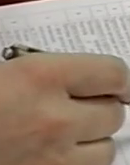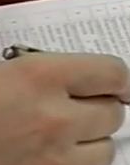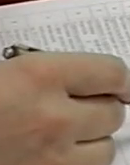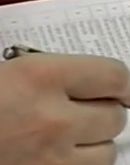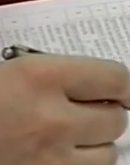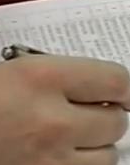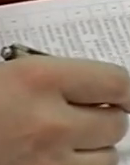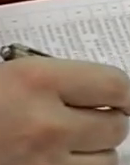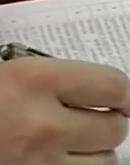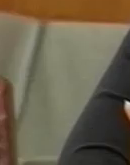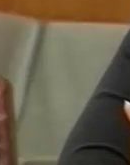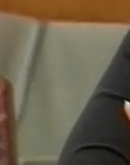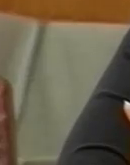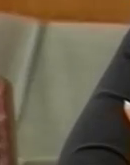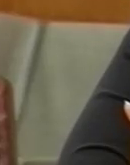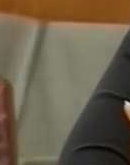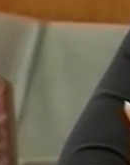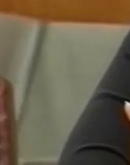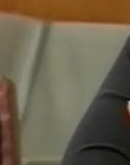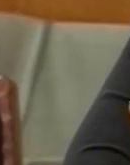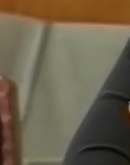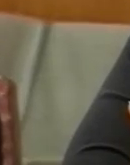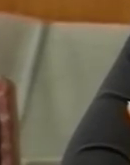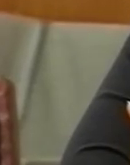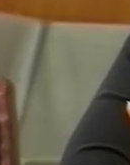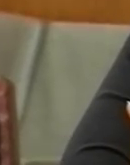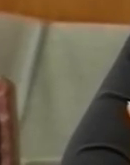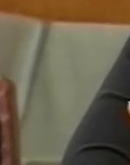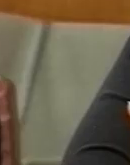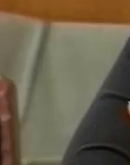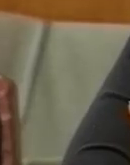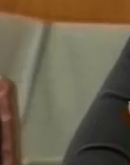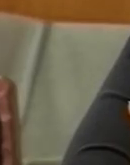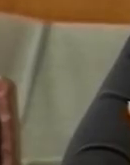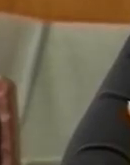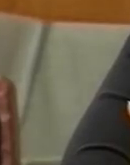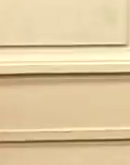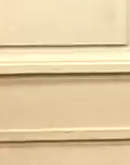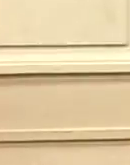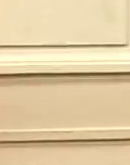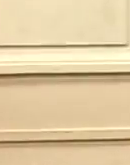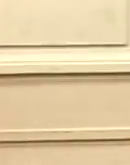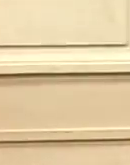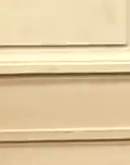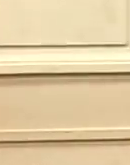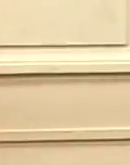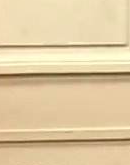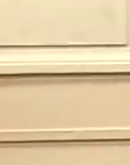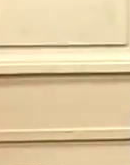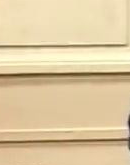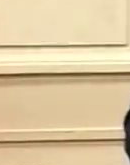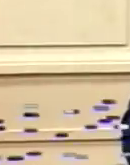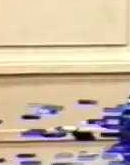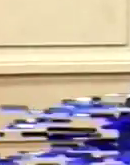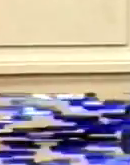правоохоронними органами держави. Посадовці проаналізували бюджет області на 2013 рік. Зростають